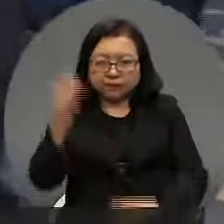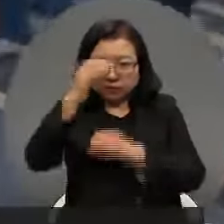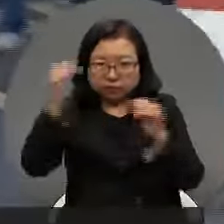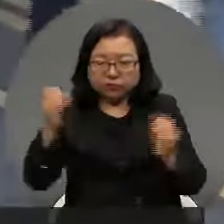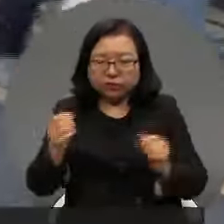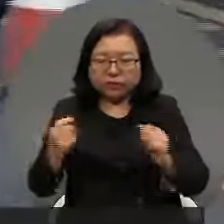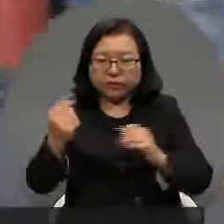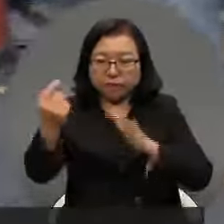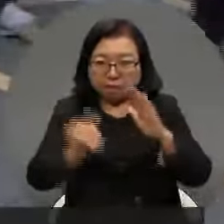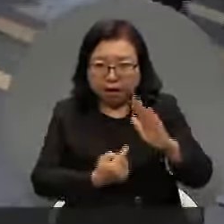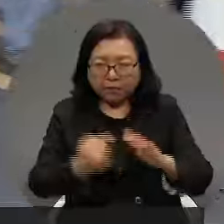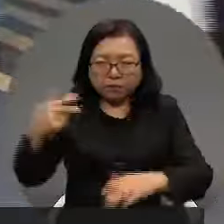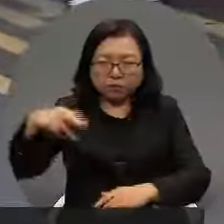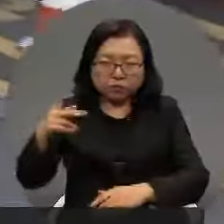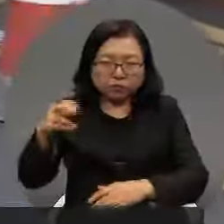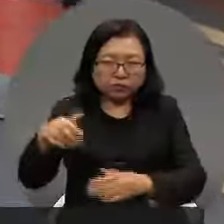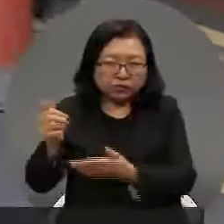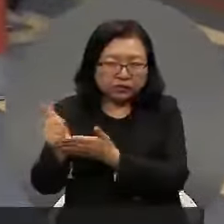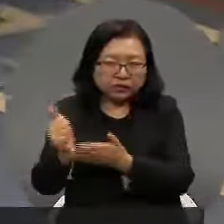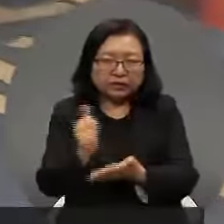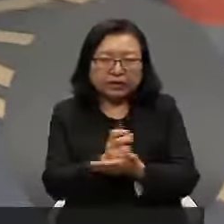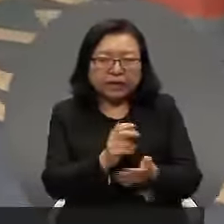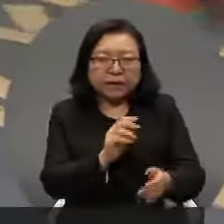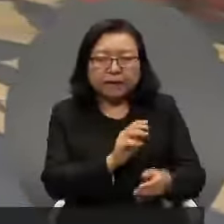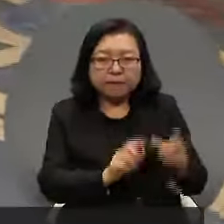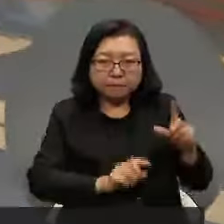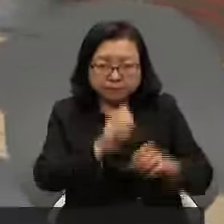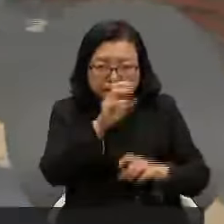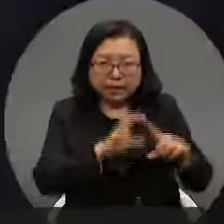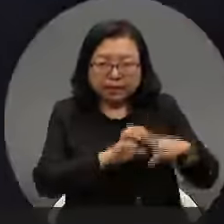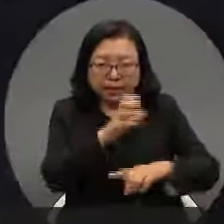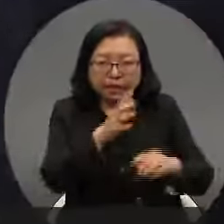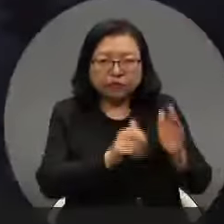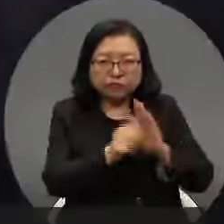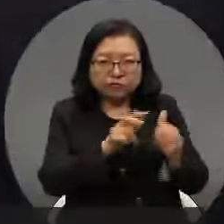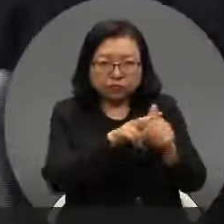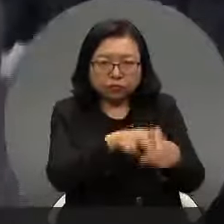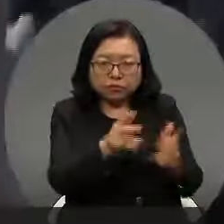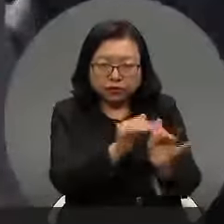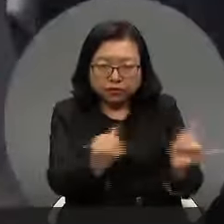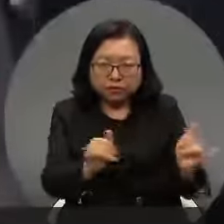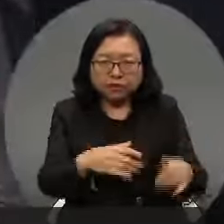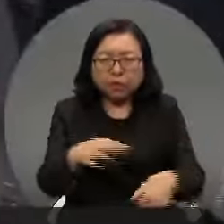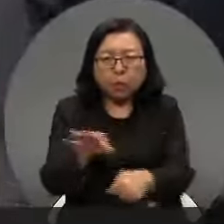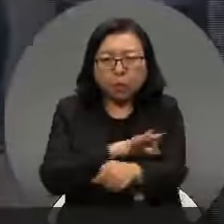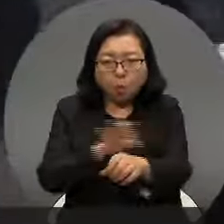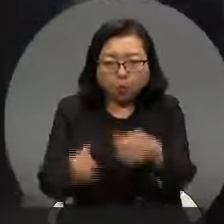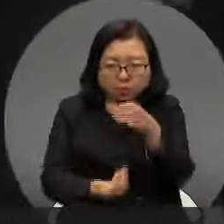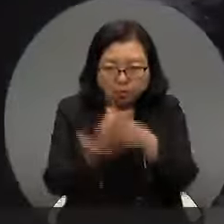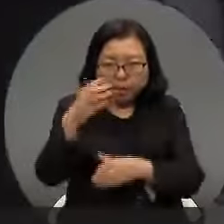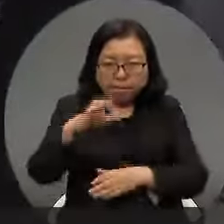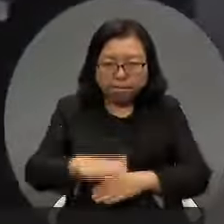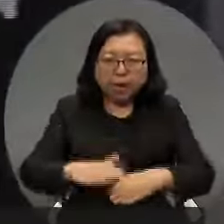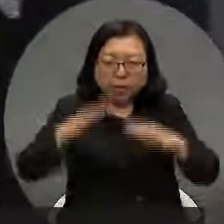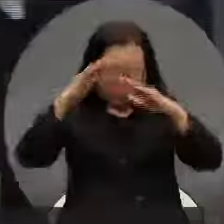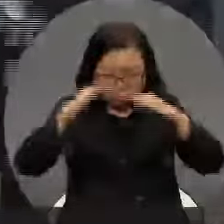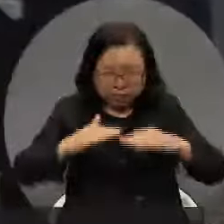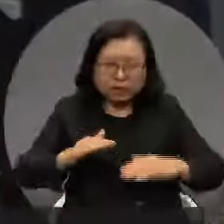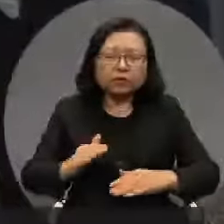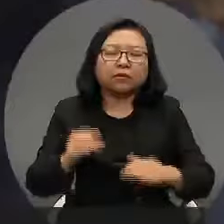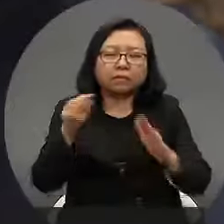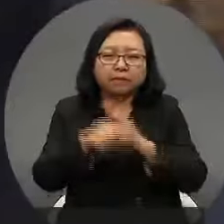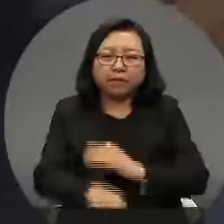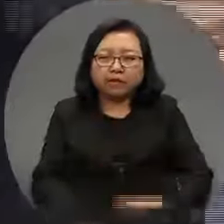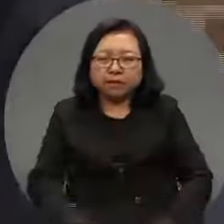충북을 방문한 조국 대표와 조국 혁신당 비례대표 후보들은 오송 지하차도 참사 합동 분향소를 먼저 찾았습니다.